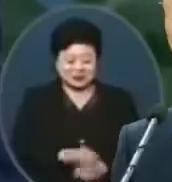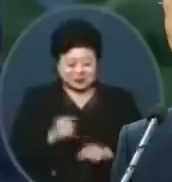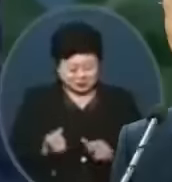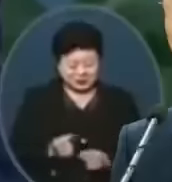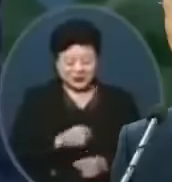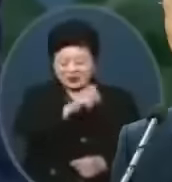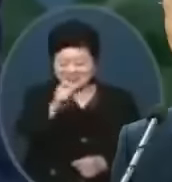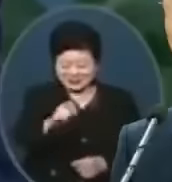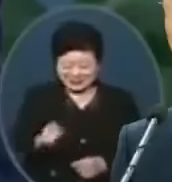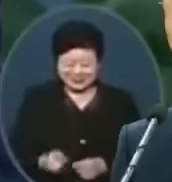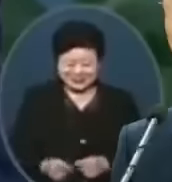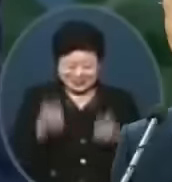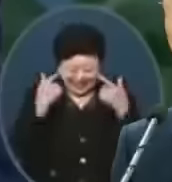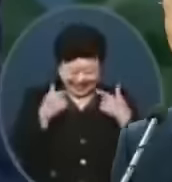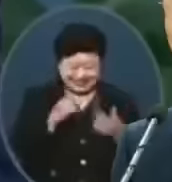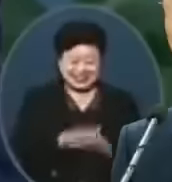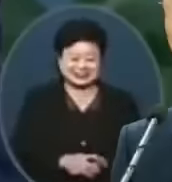늘